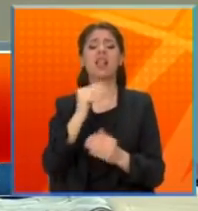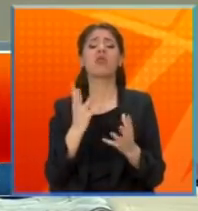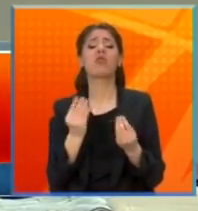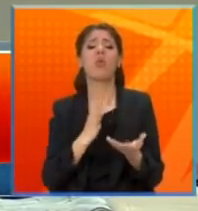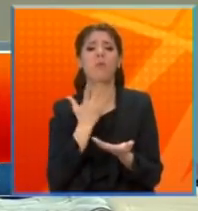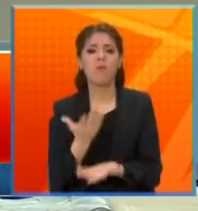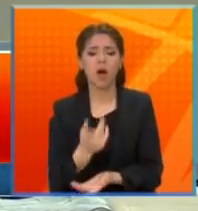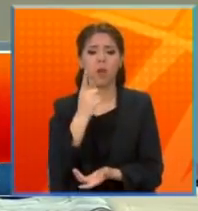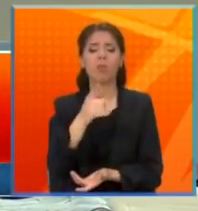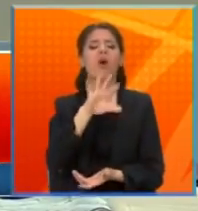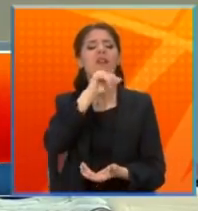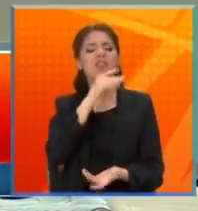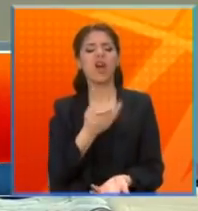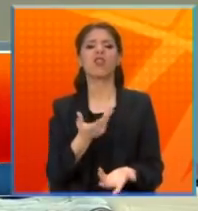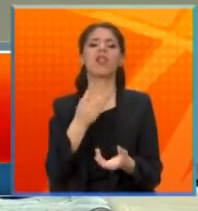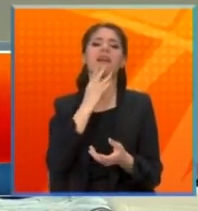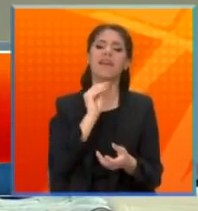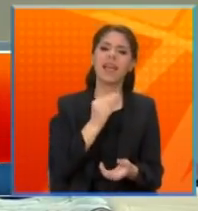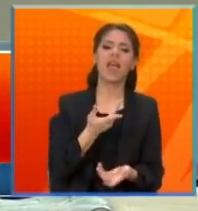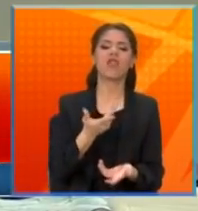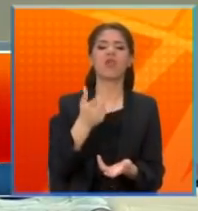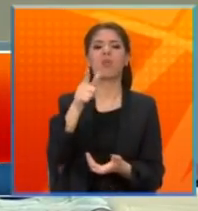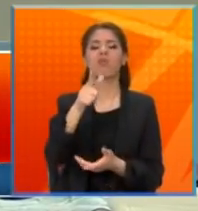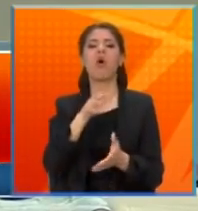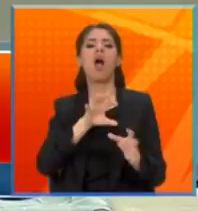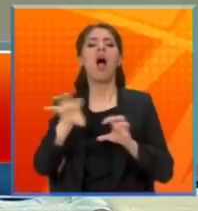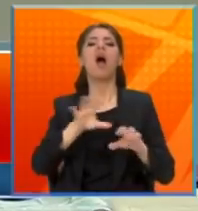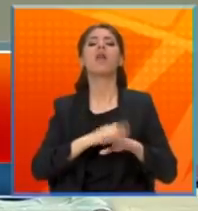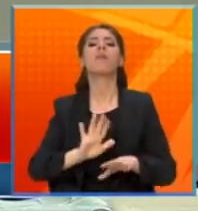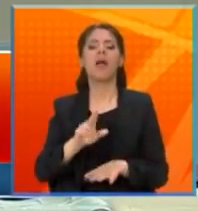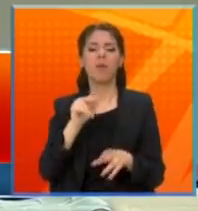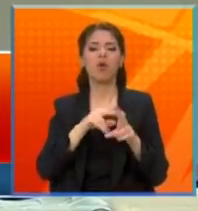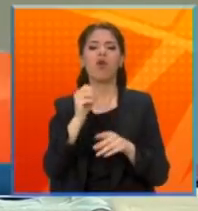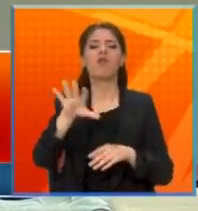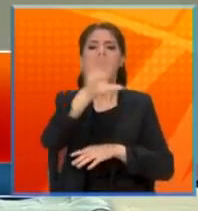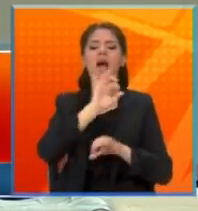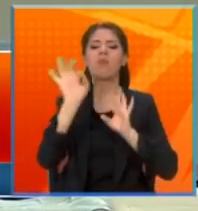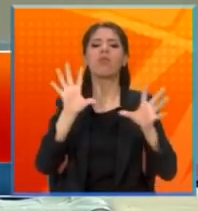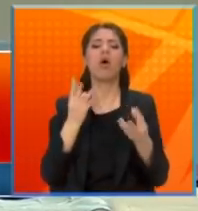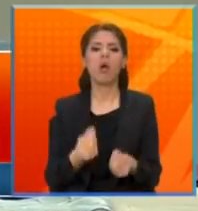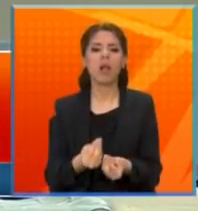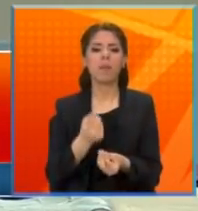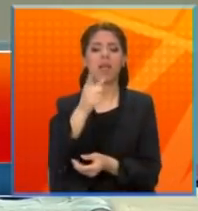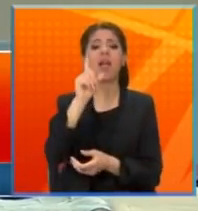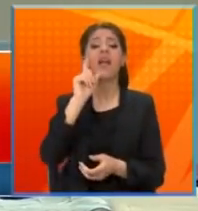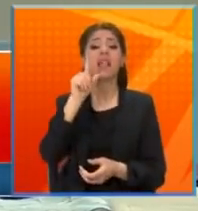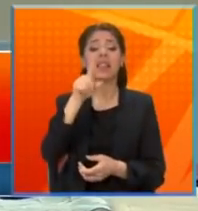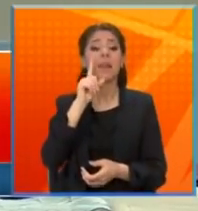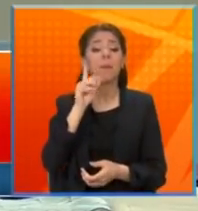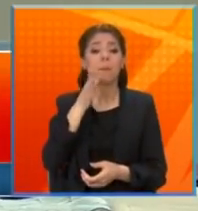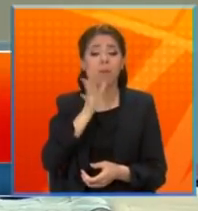genç, yaşlı, orta yaşlı ayrımı yapmıyor. Eğer farkında olmadığınız bir hastalığınız